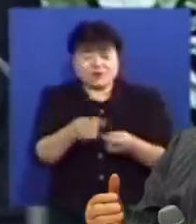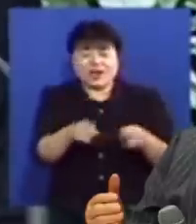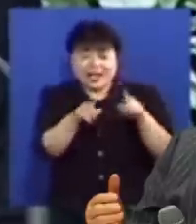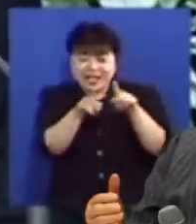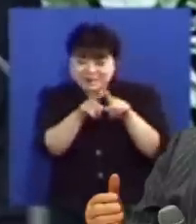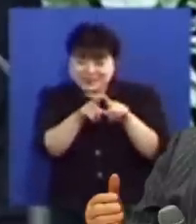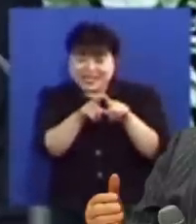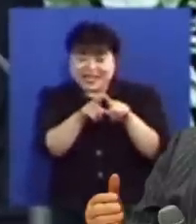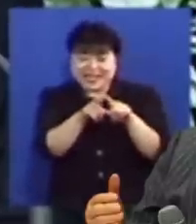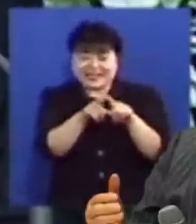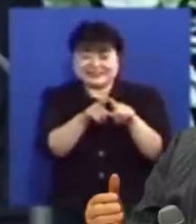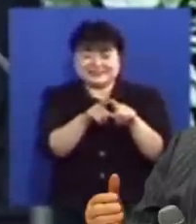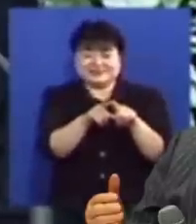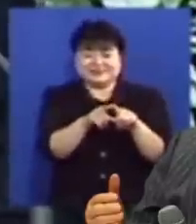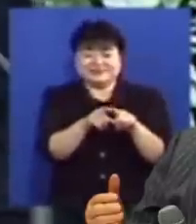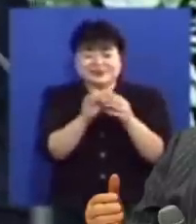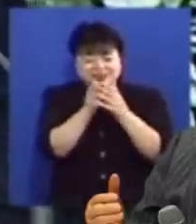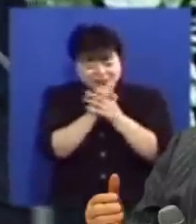함께